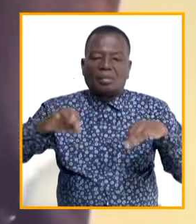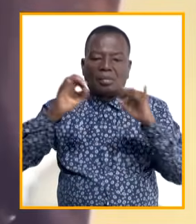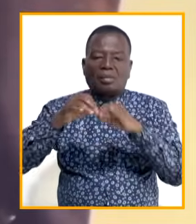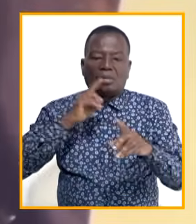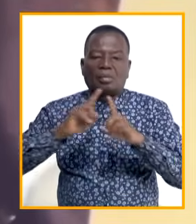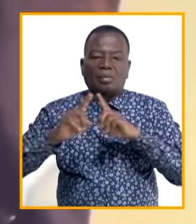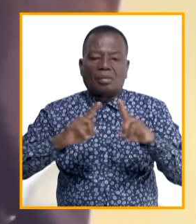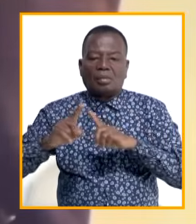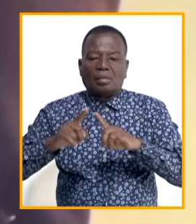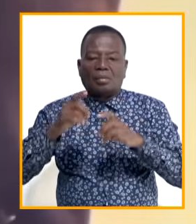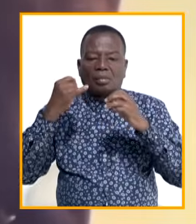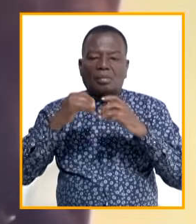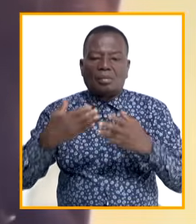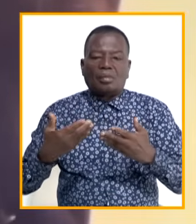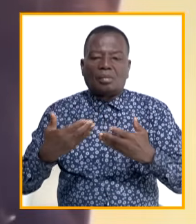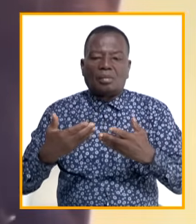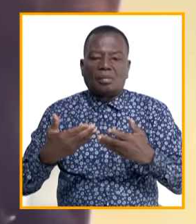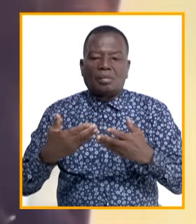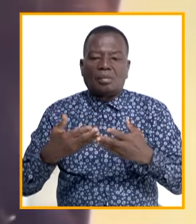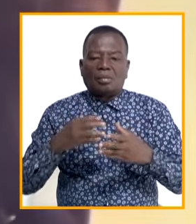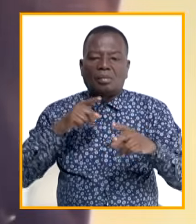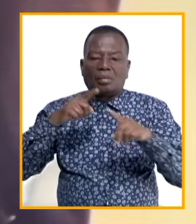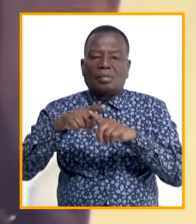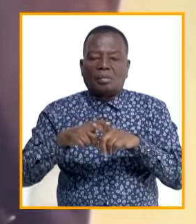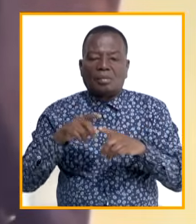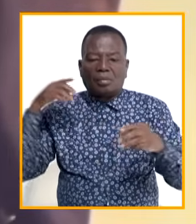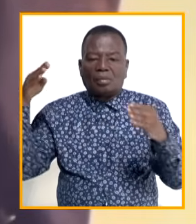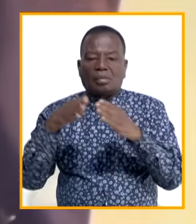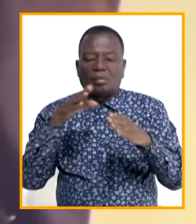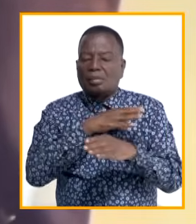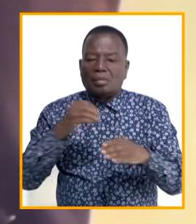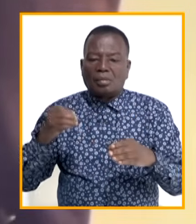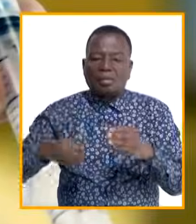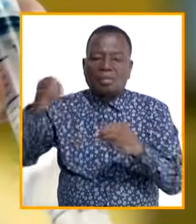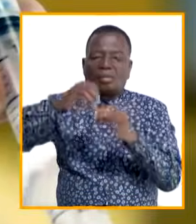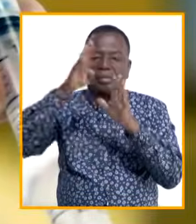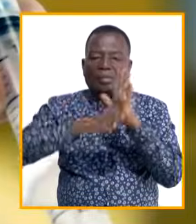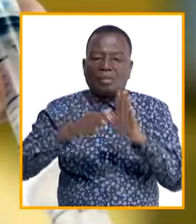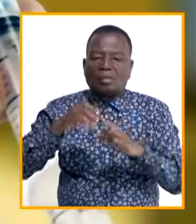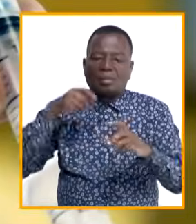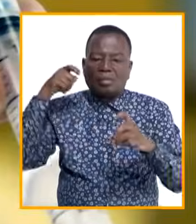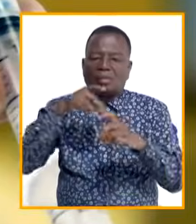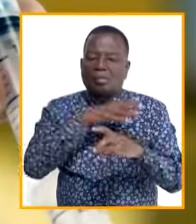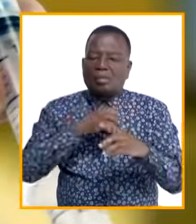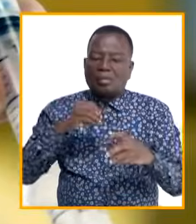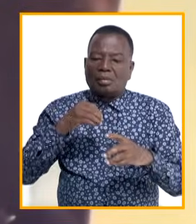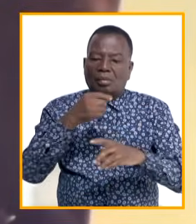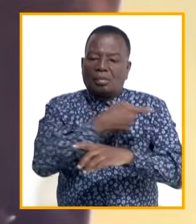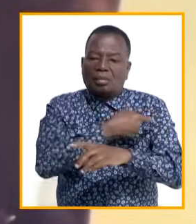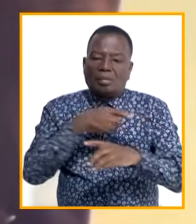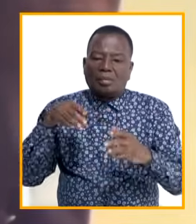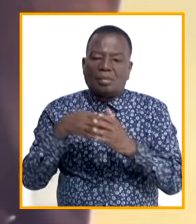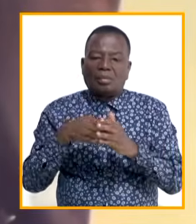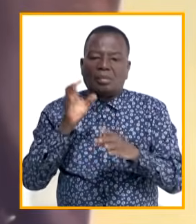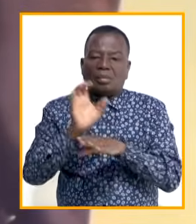discuter des évidences actuelles, des défis rencontrés et des opportunités de renforcement de la vaccination contre le HPV.